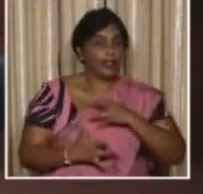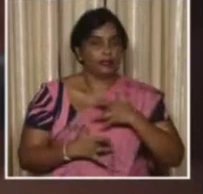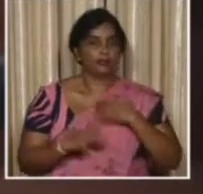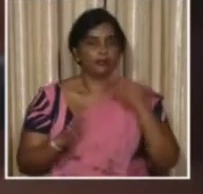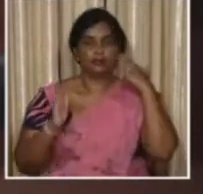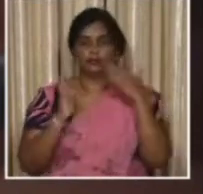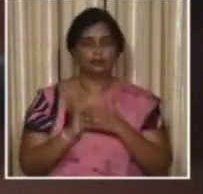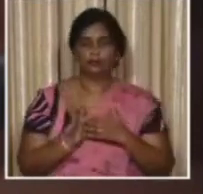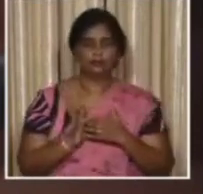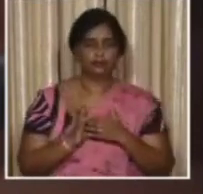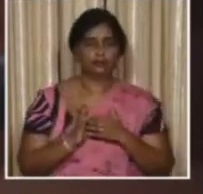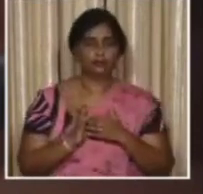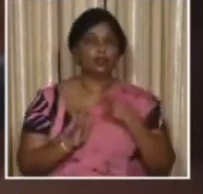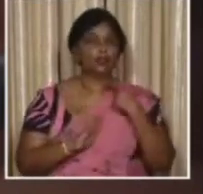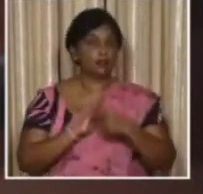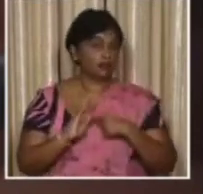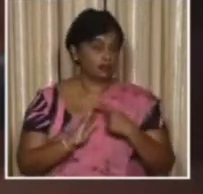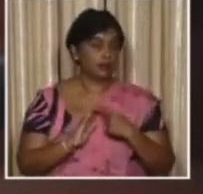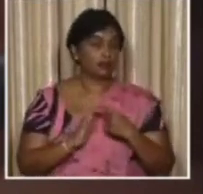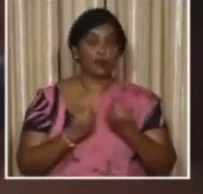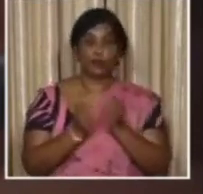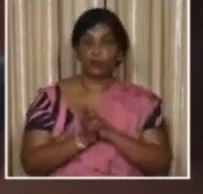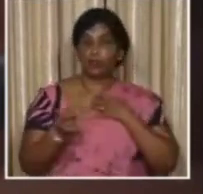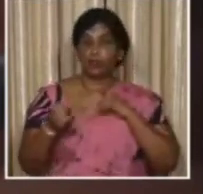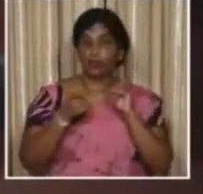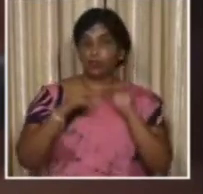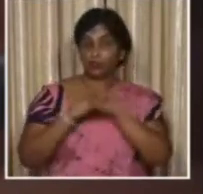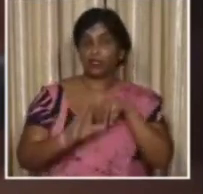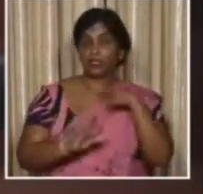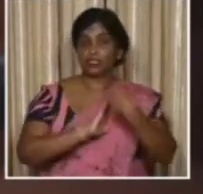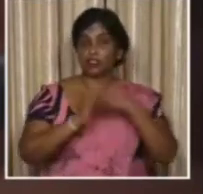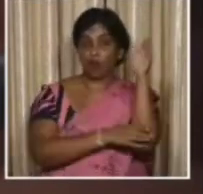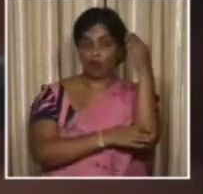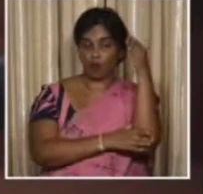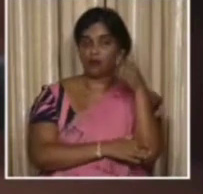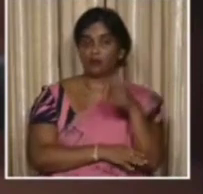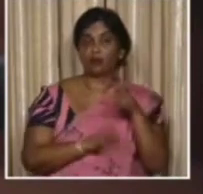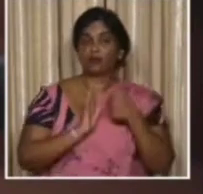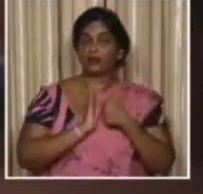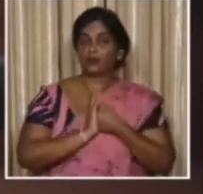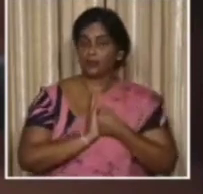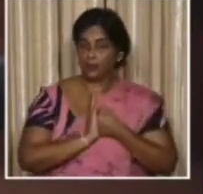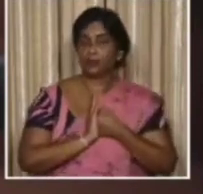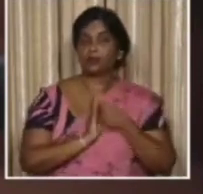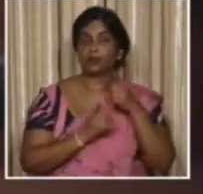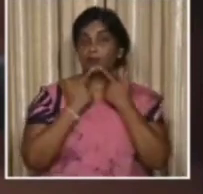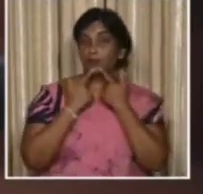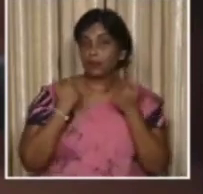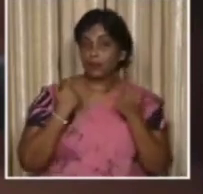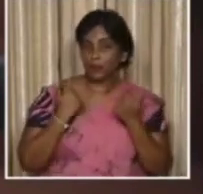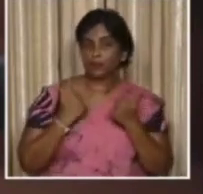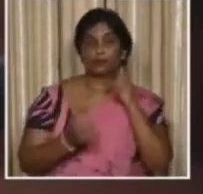කටයුතු කරනවා වෙනුවට රටට තමන් තරග වටින ශ්‍රී ලංකා කුඩිය යටතේ ඊට තිබෙන ගෞරවය එහි තින